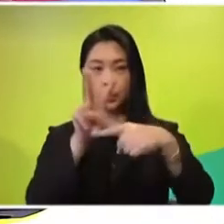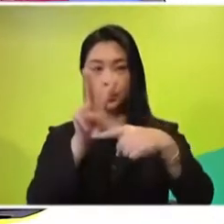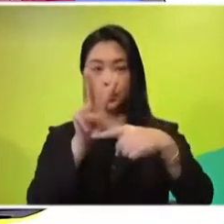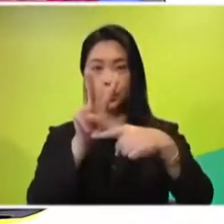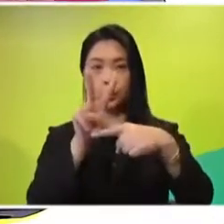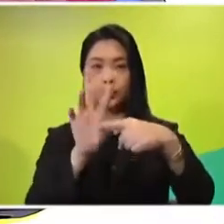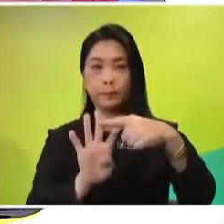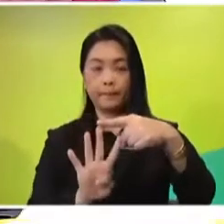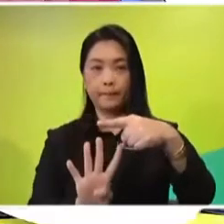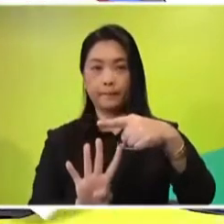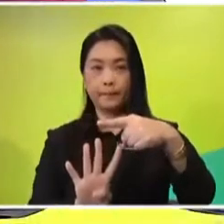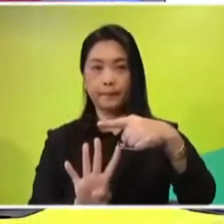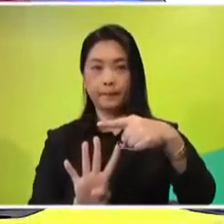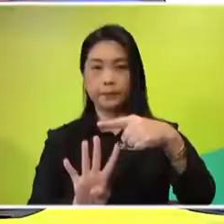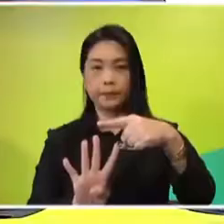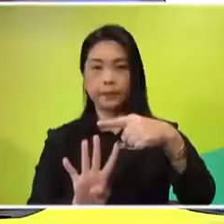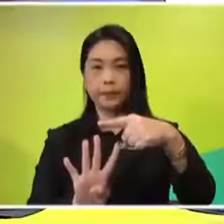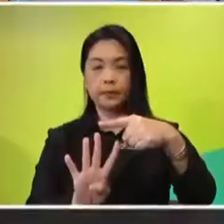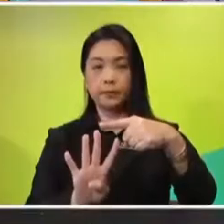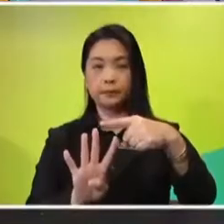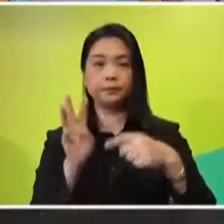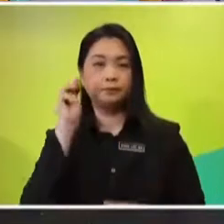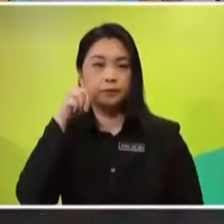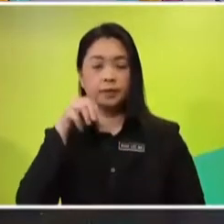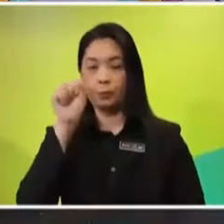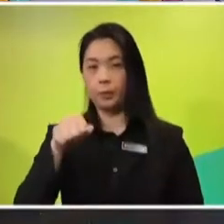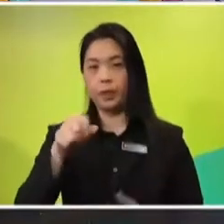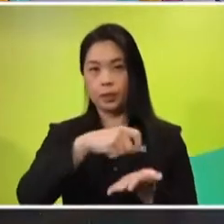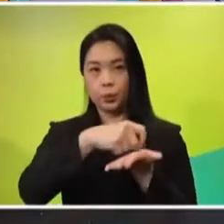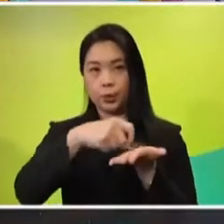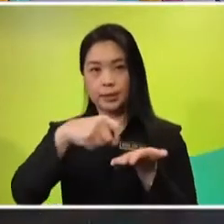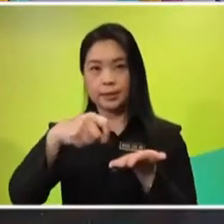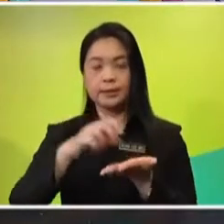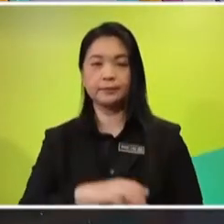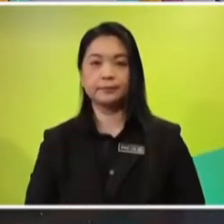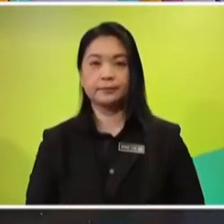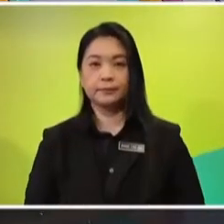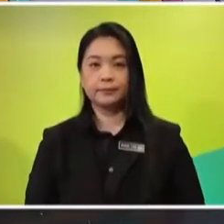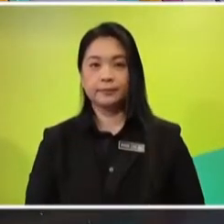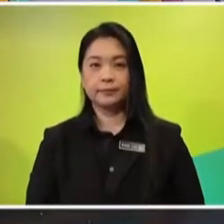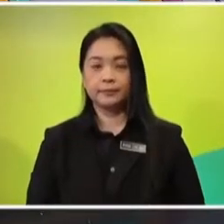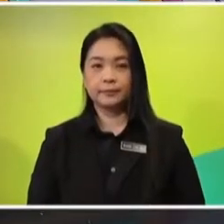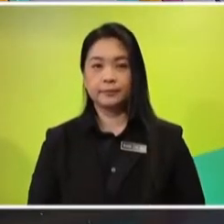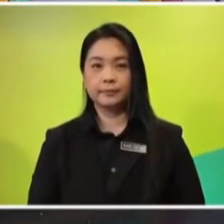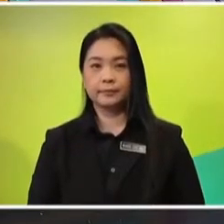2/4. Okey, Mira boleh tulis. Mira pun. Okey, saya tulis, cikgu. Terima kasih. Saya punya tadi